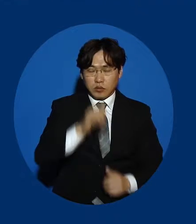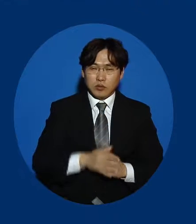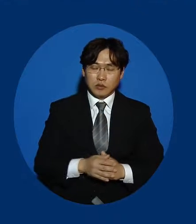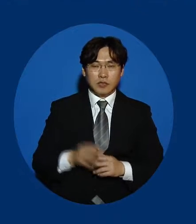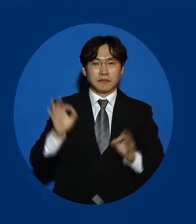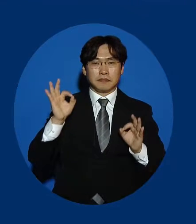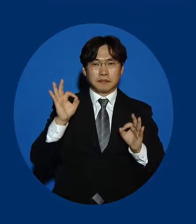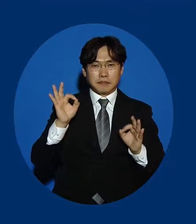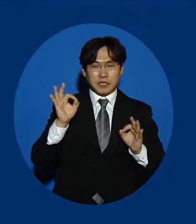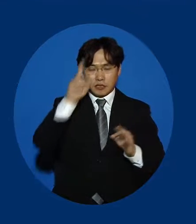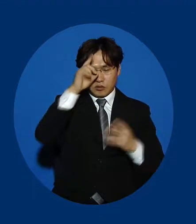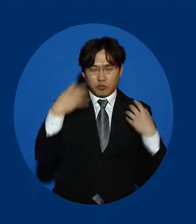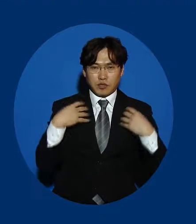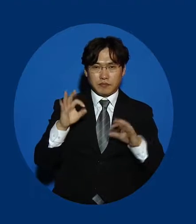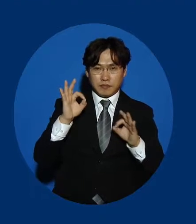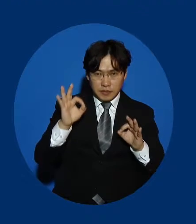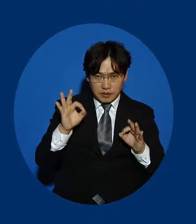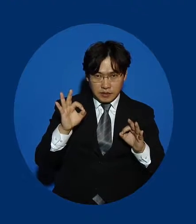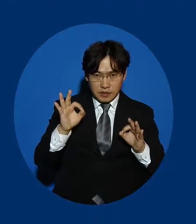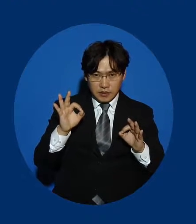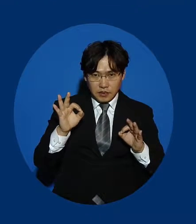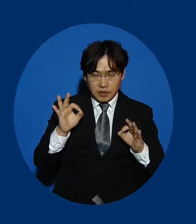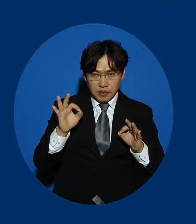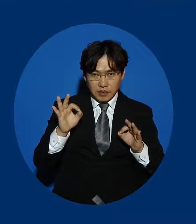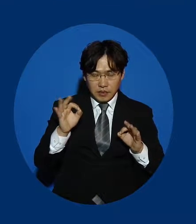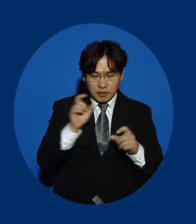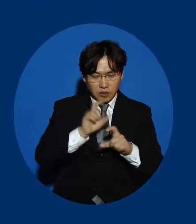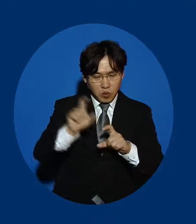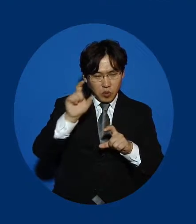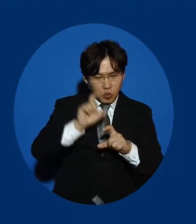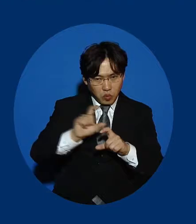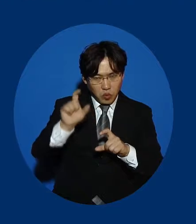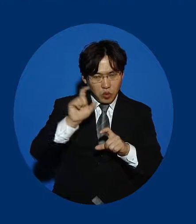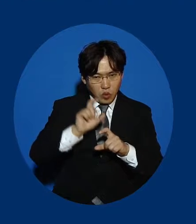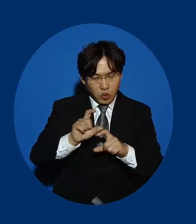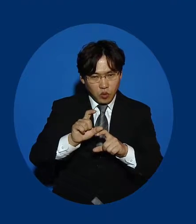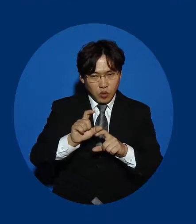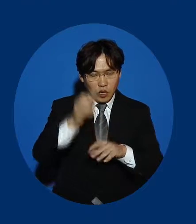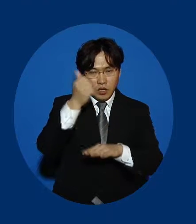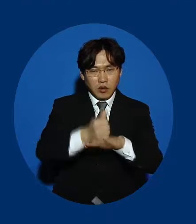있다가 만들었습니다. 굉장히 정부도 고심을 하고 만들었다고 생각을 합니다.